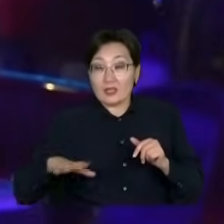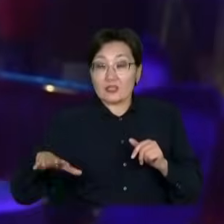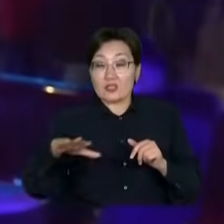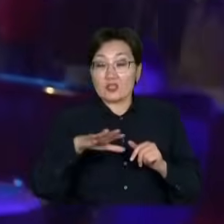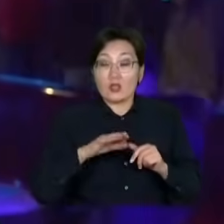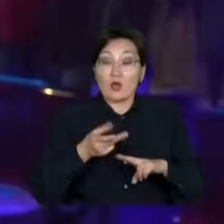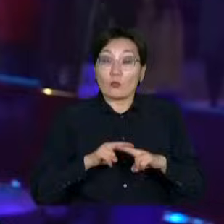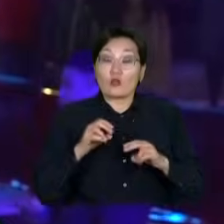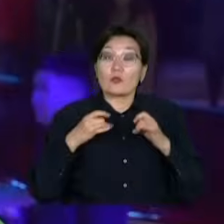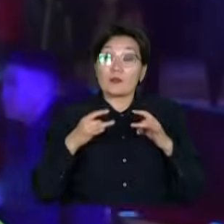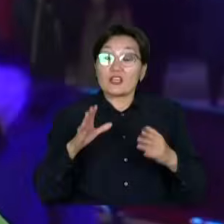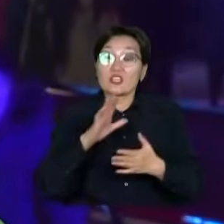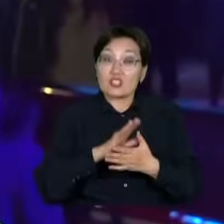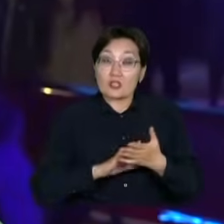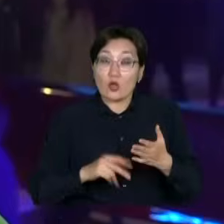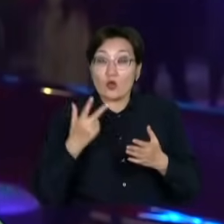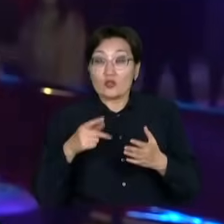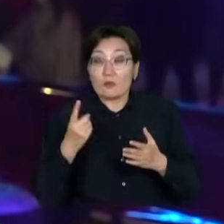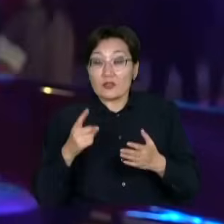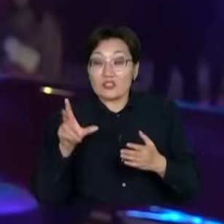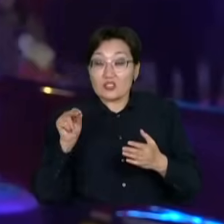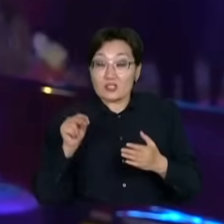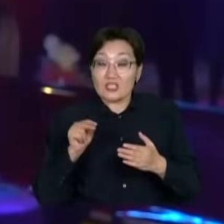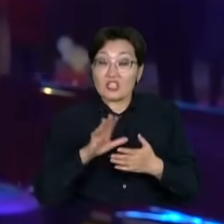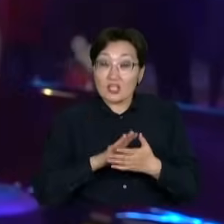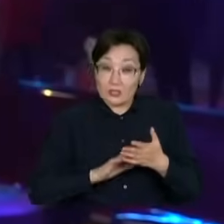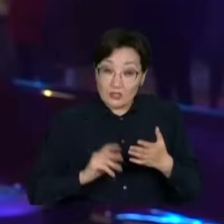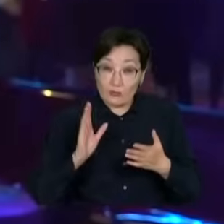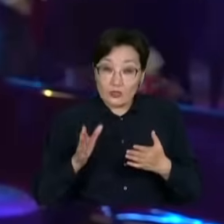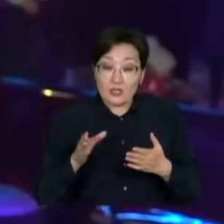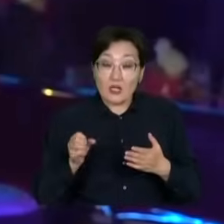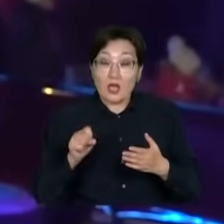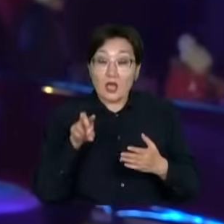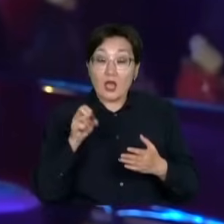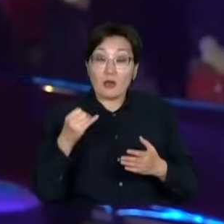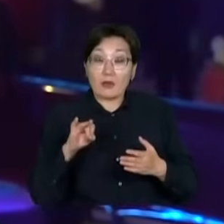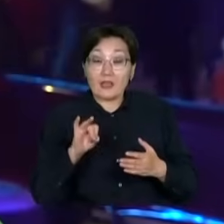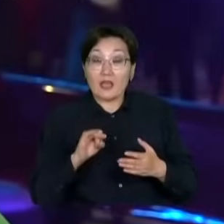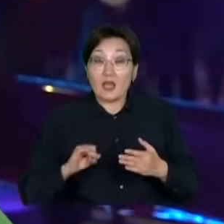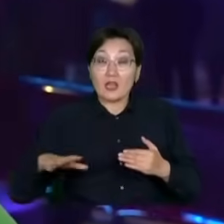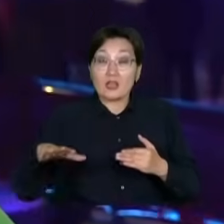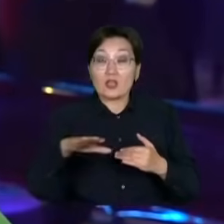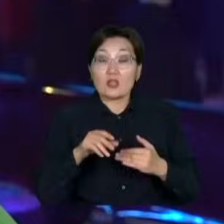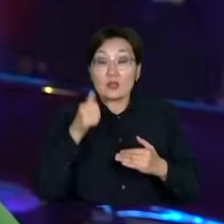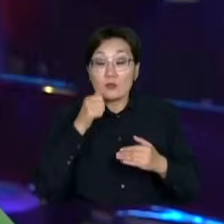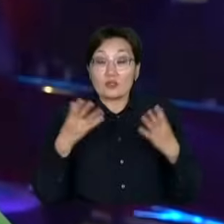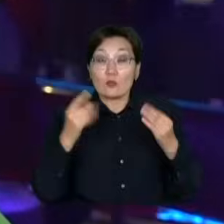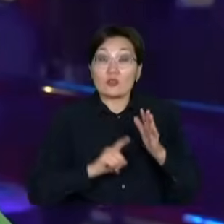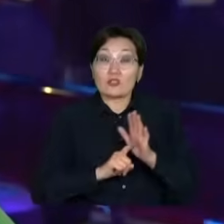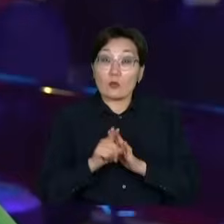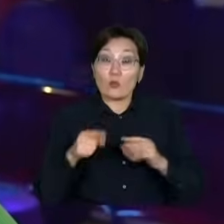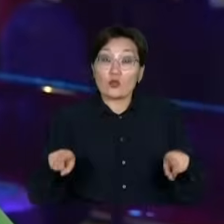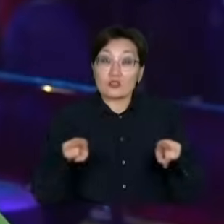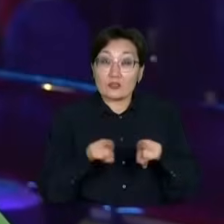кеш жалғасын табады 31-не дейін, 90 айының. Сонымен қоса Абай алаңында ертеңнен бастап